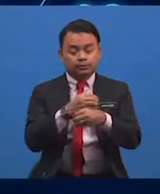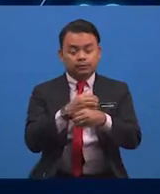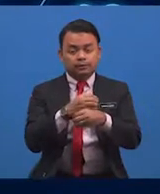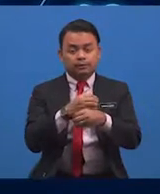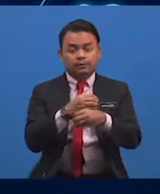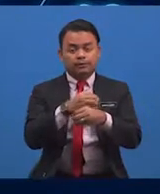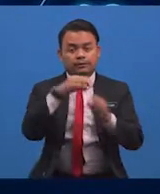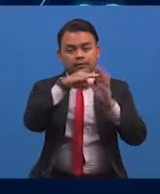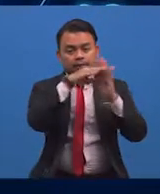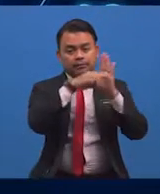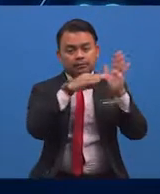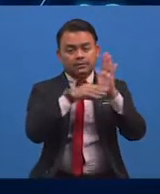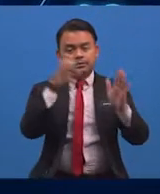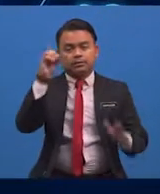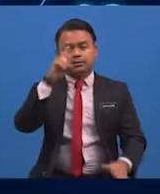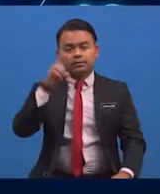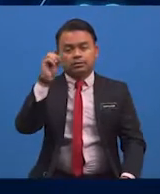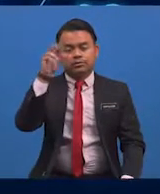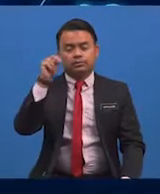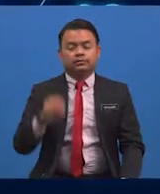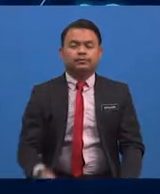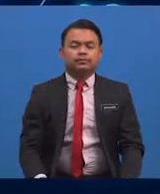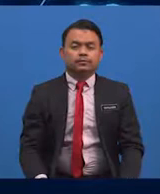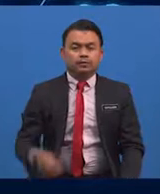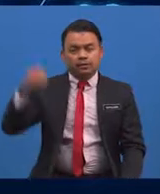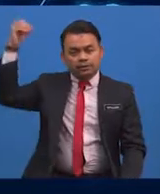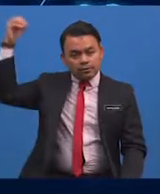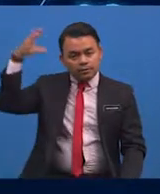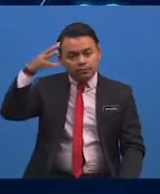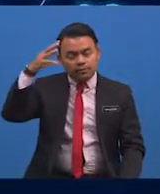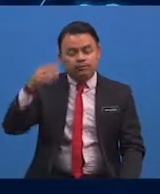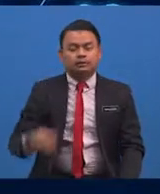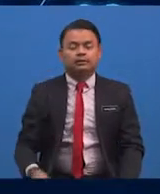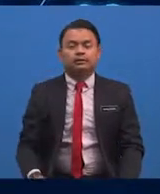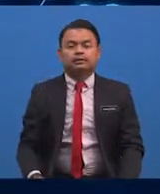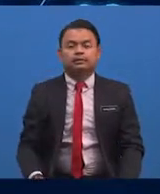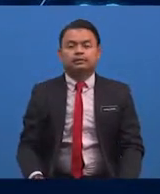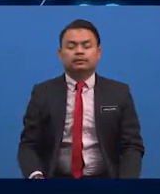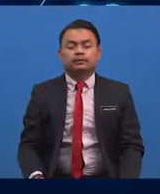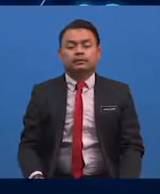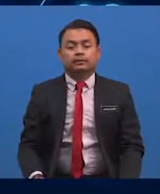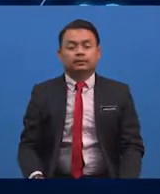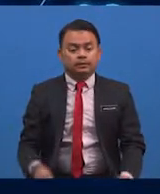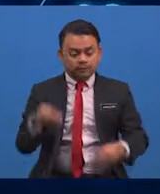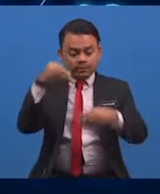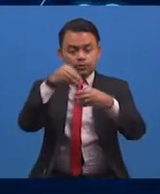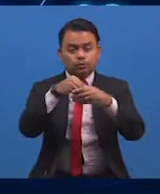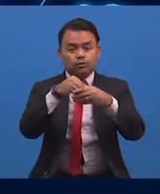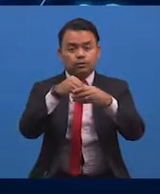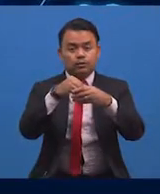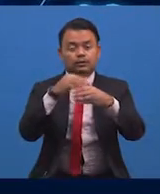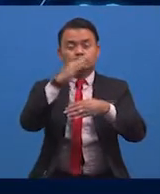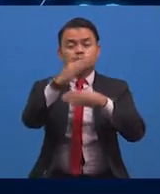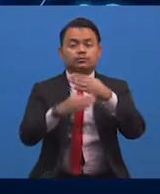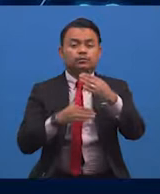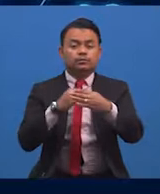atmosfera, tindakan radiasi ultraviolet dari pancaran matahari terhadap molekul oksigen akan